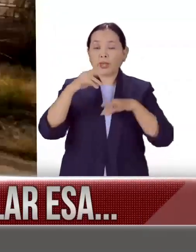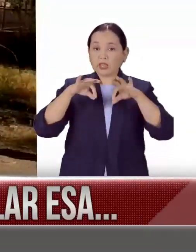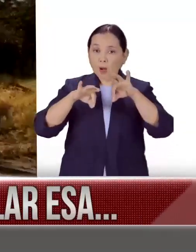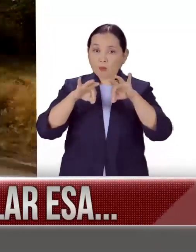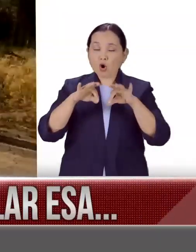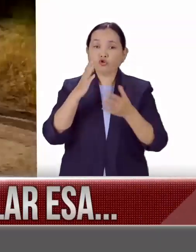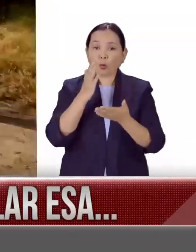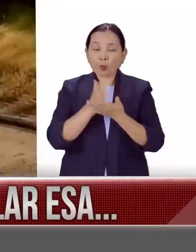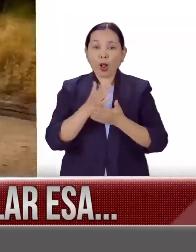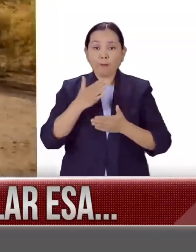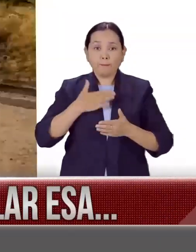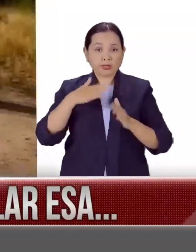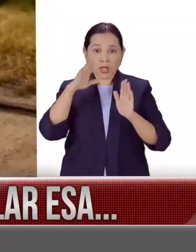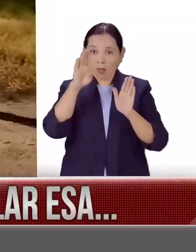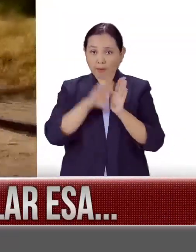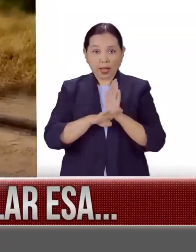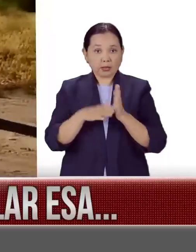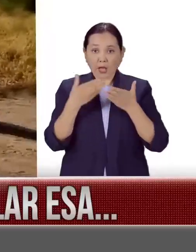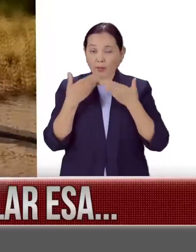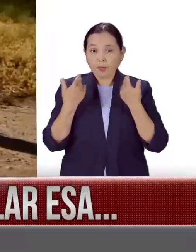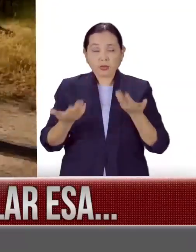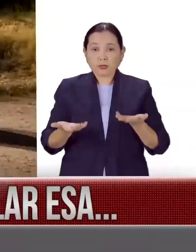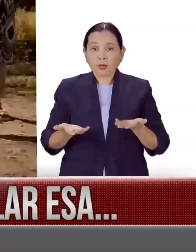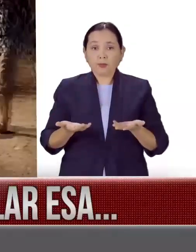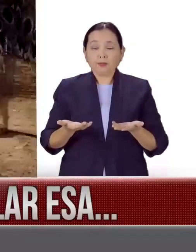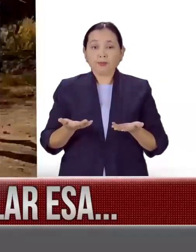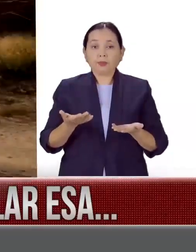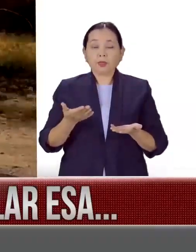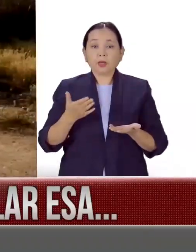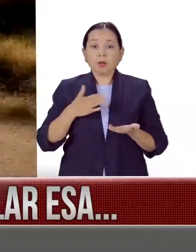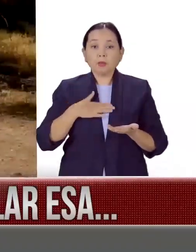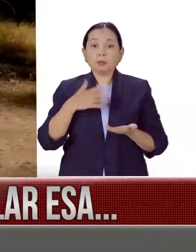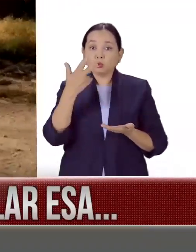bo'lsa, bizdan batarmasizlar-ku. A biz 3 ta ro'zg'or qilamiz.